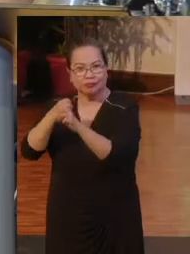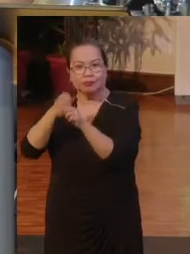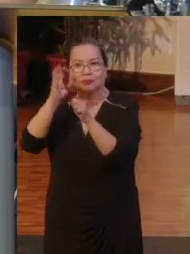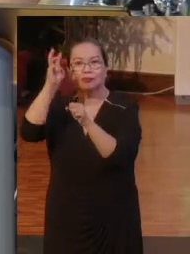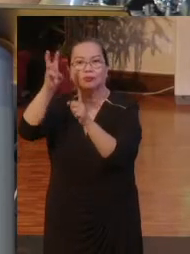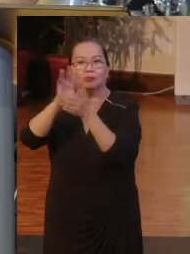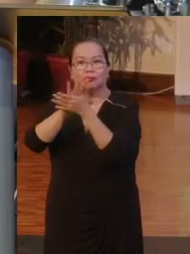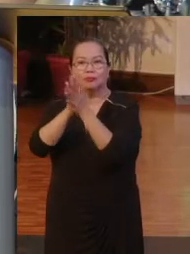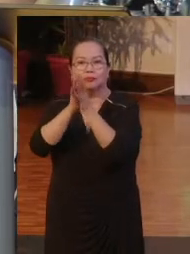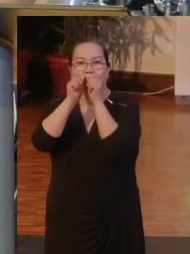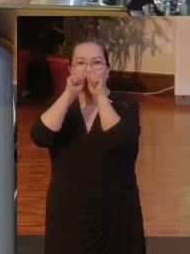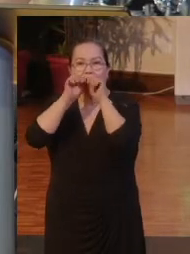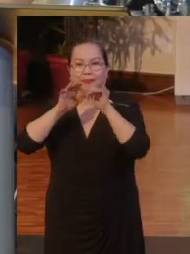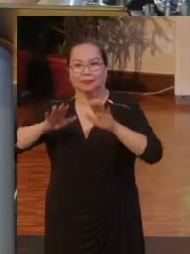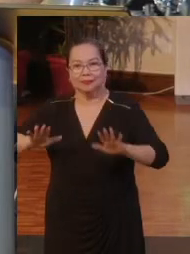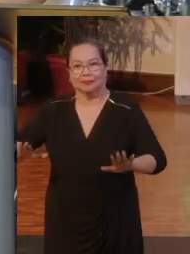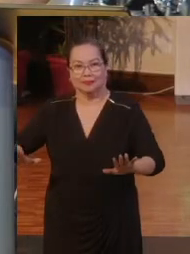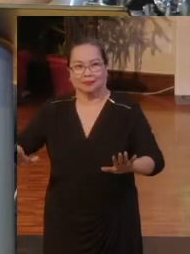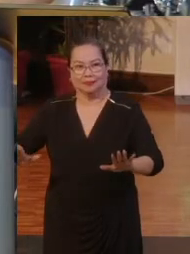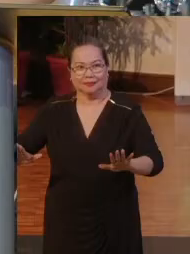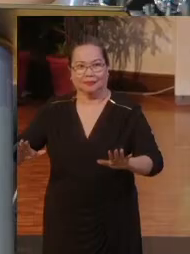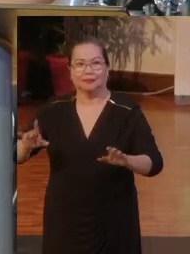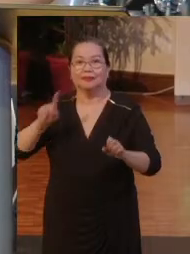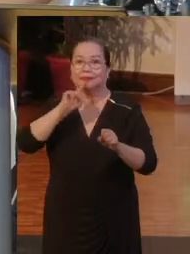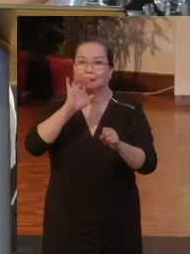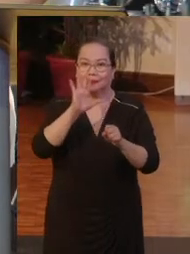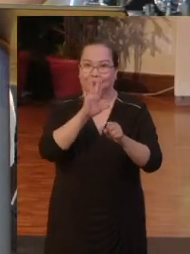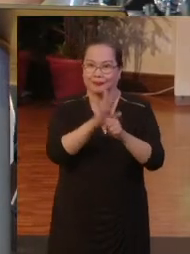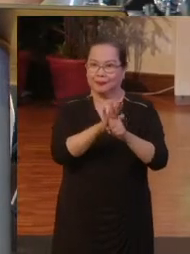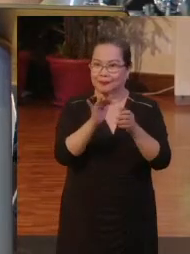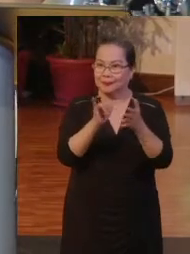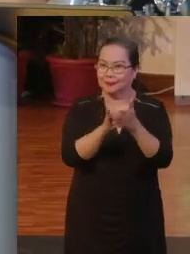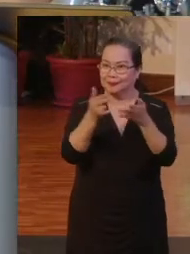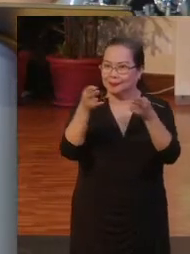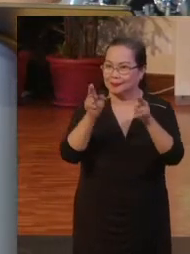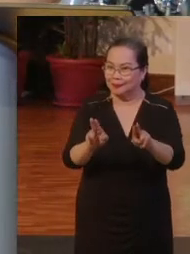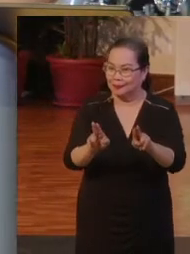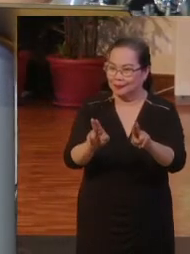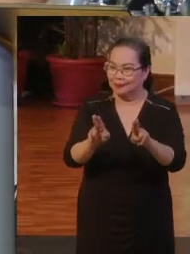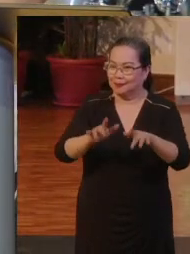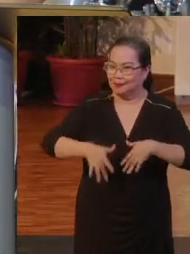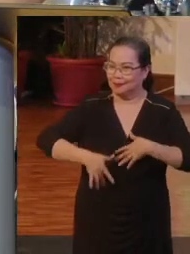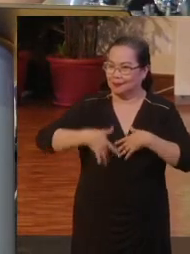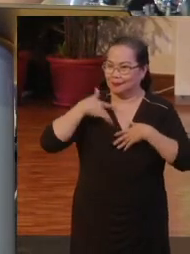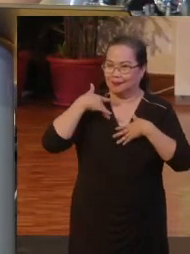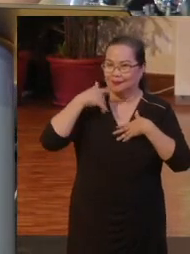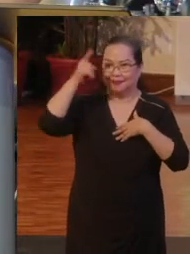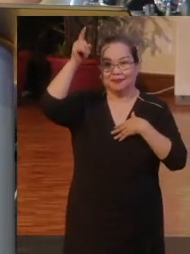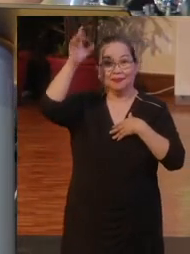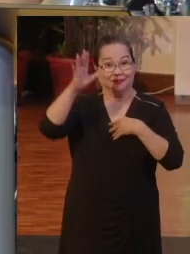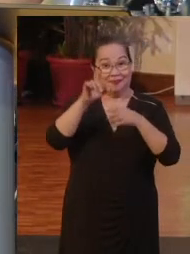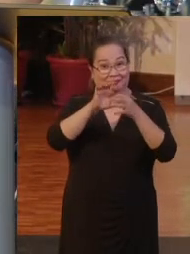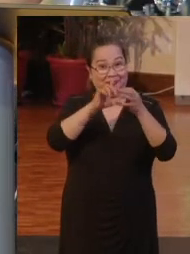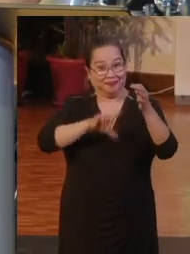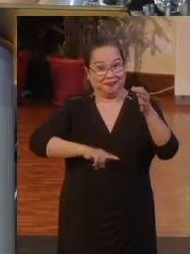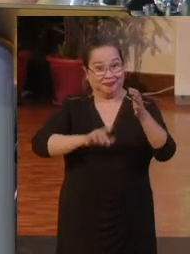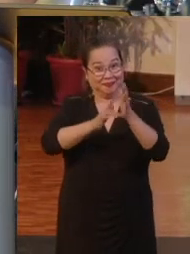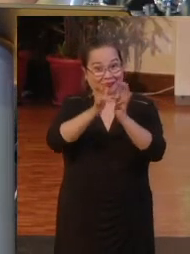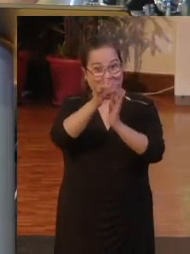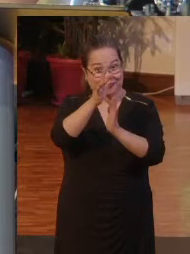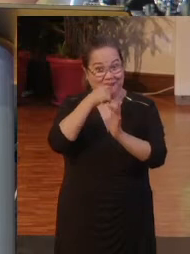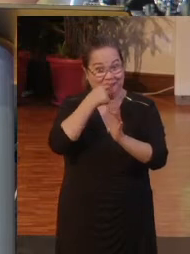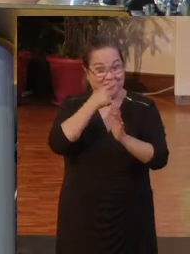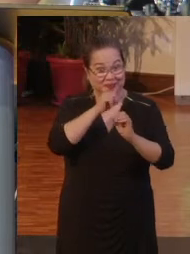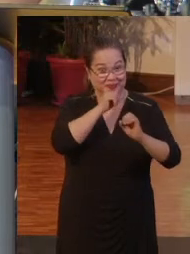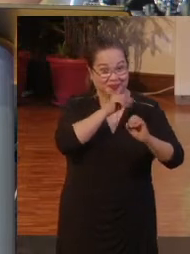be blessed.'" At yung pong pangakong yun ay natupad sa buhay ng ating Panginoong Jesus na